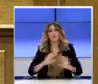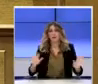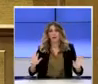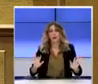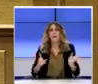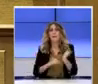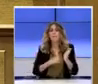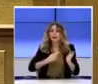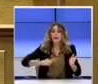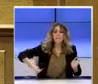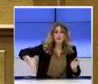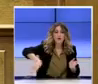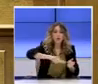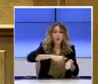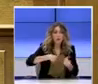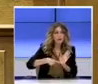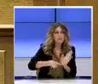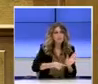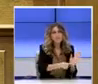όλων μας.